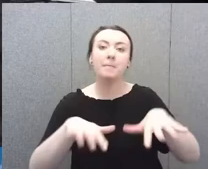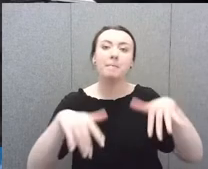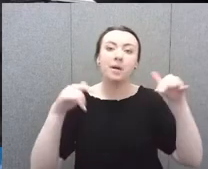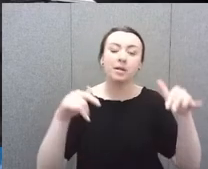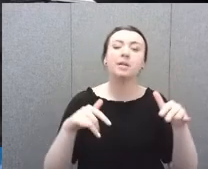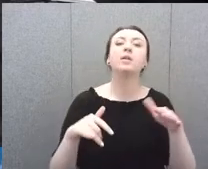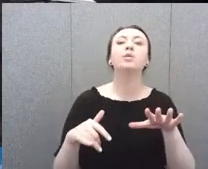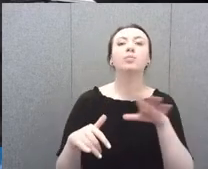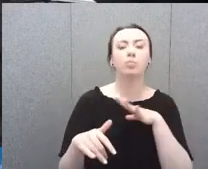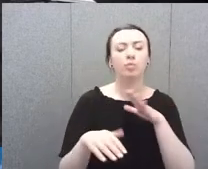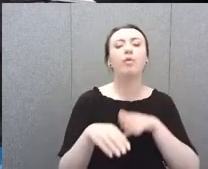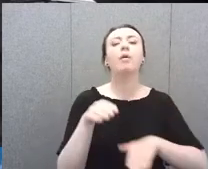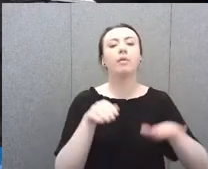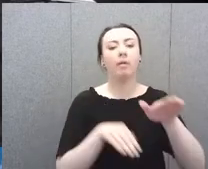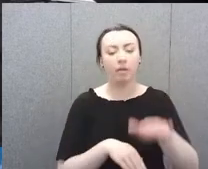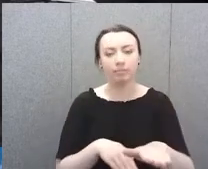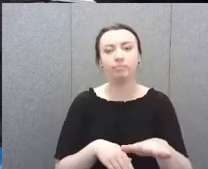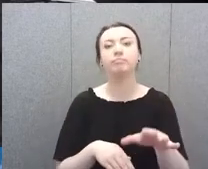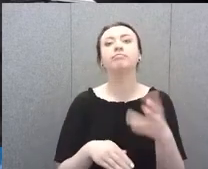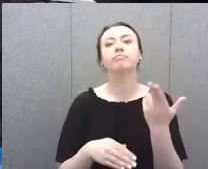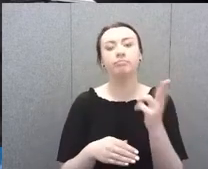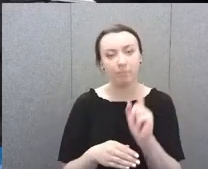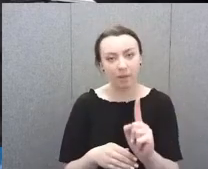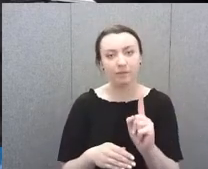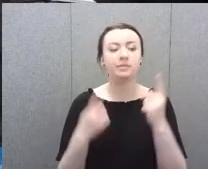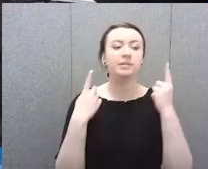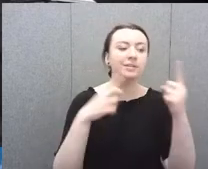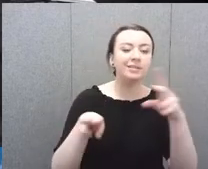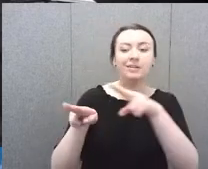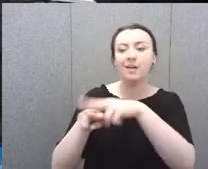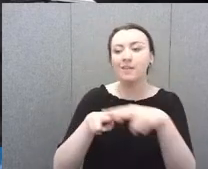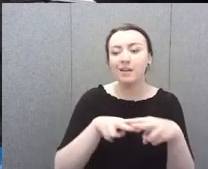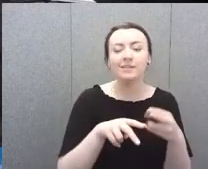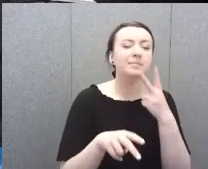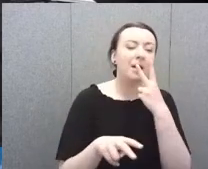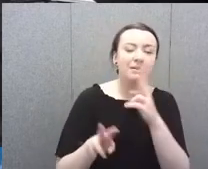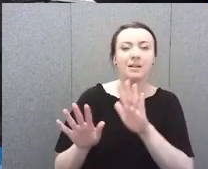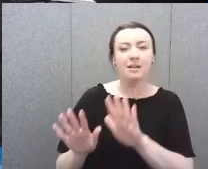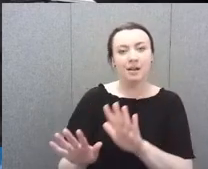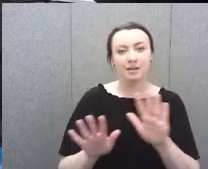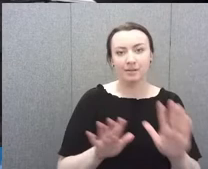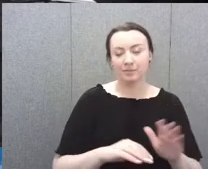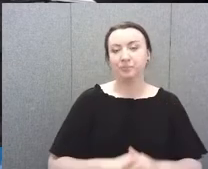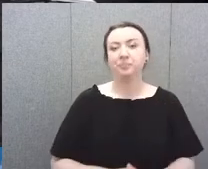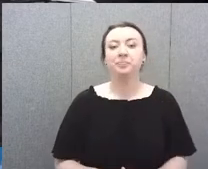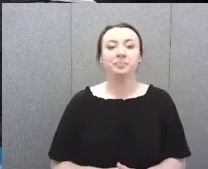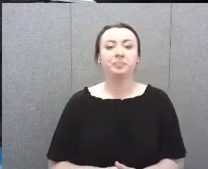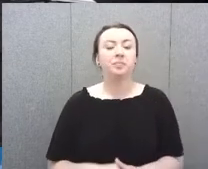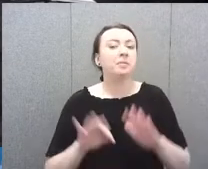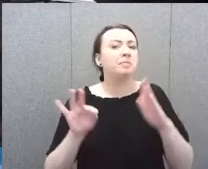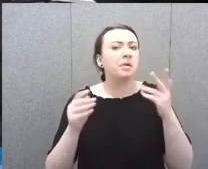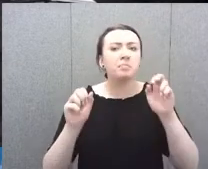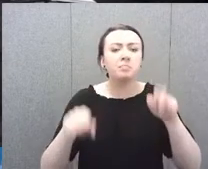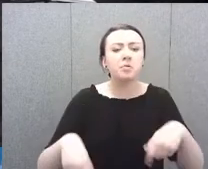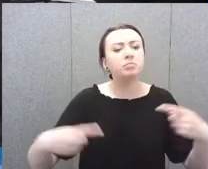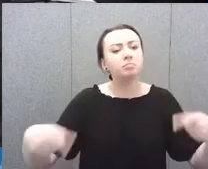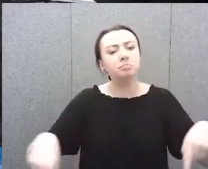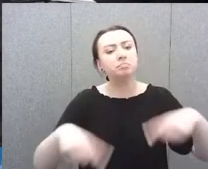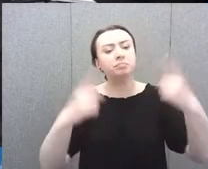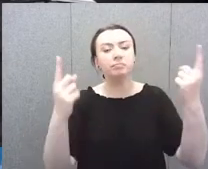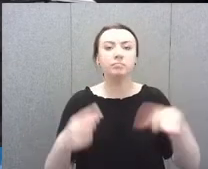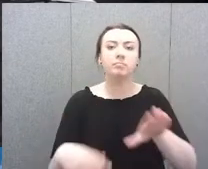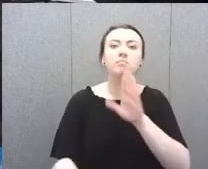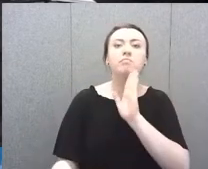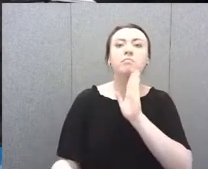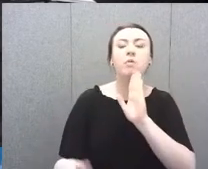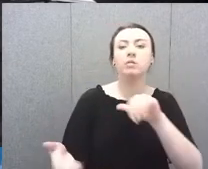Этот процесс неравен и медленен. Поэтому участие женщин в политической жизни означает то, что в